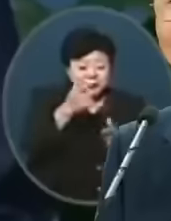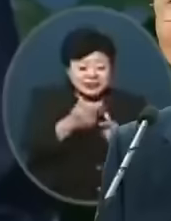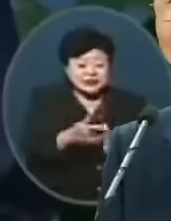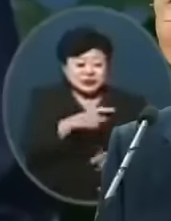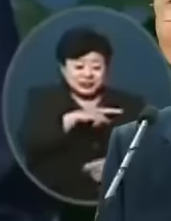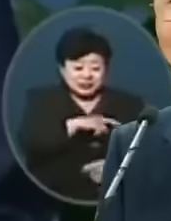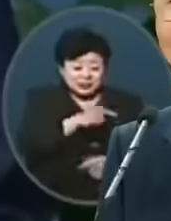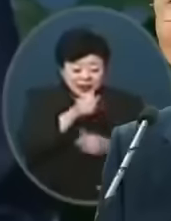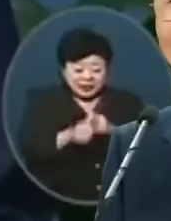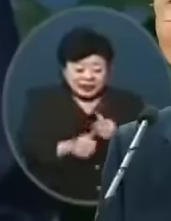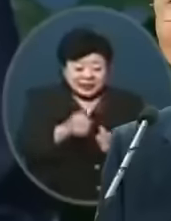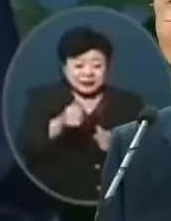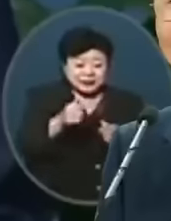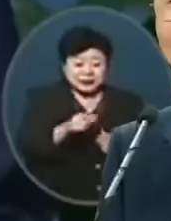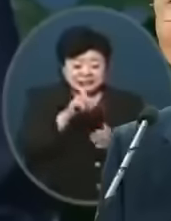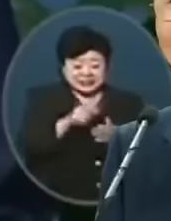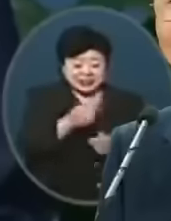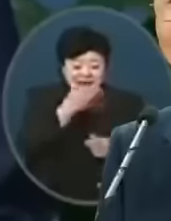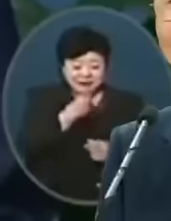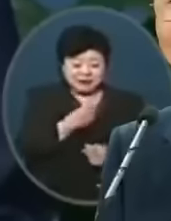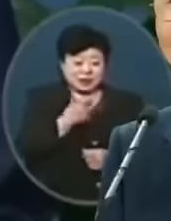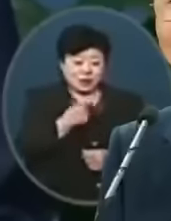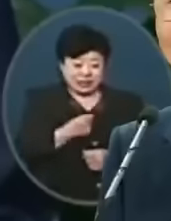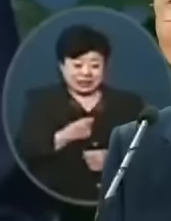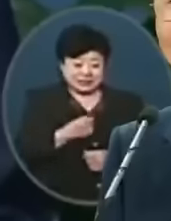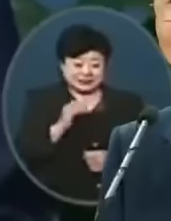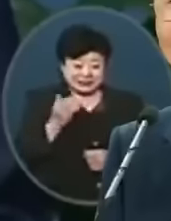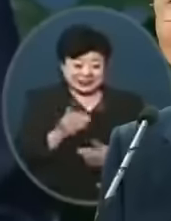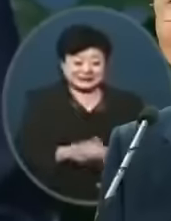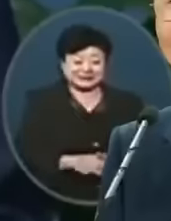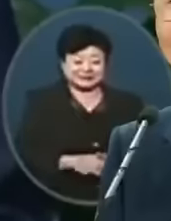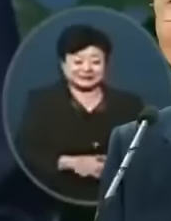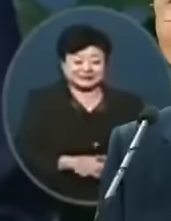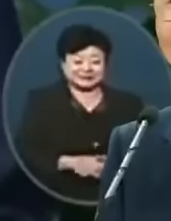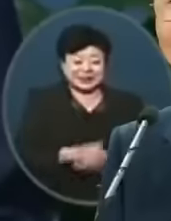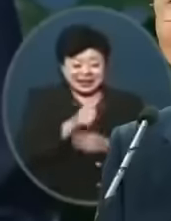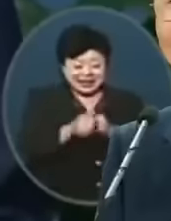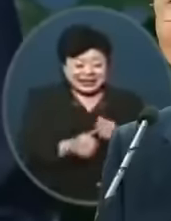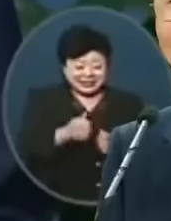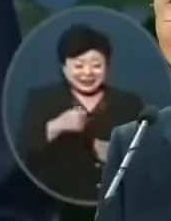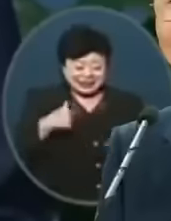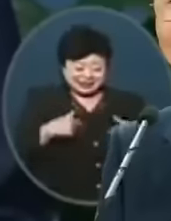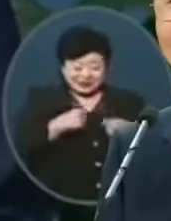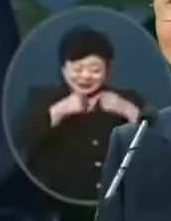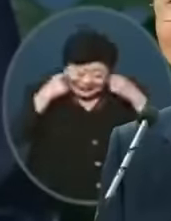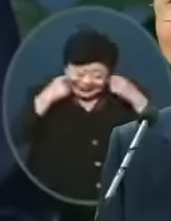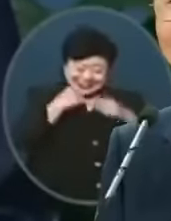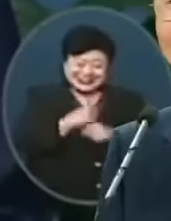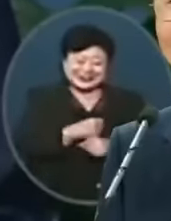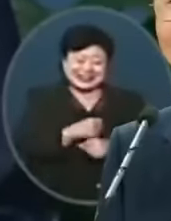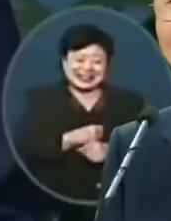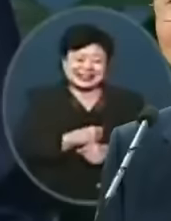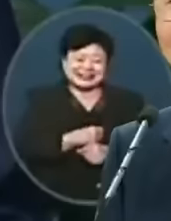이름으로 하나님은 오늘 이 시간 행복하기를 원하시는 것입니다. 하나님이 기뻐하고 즐거워하십니다.